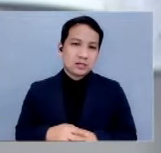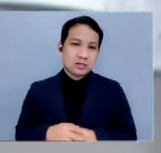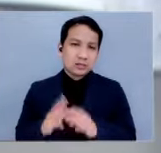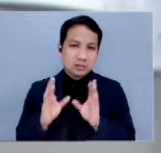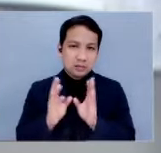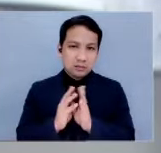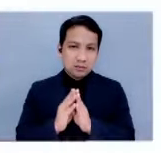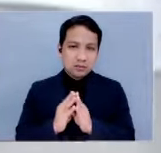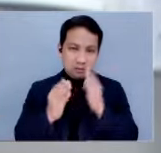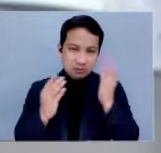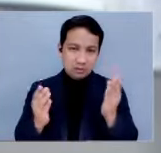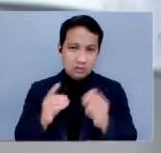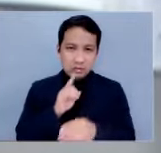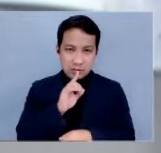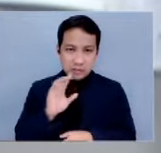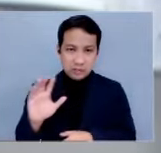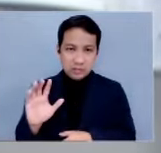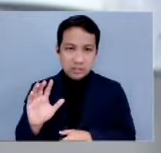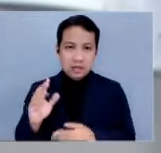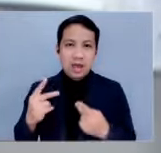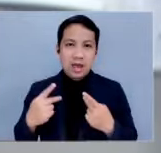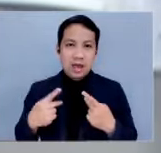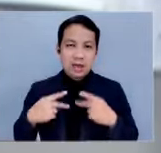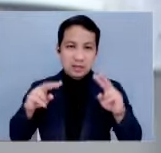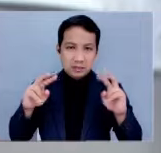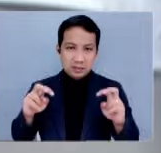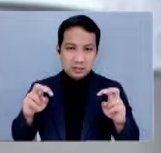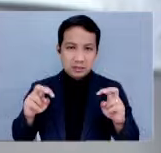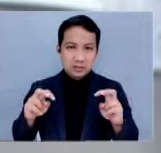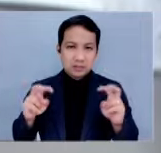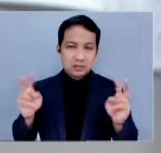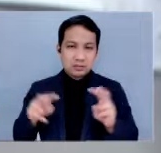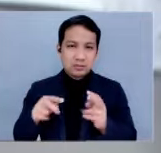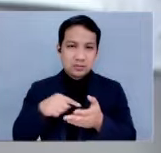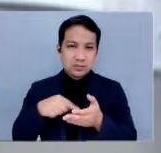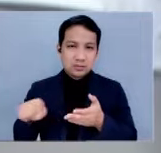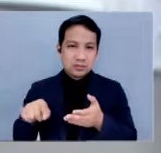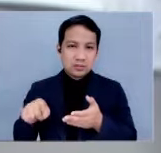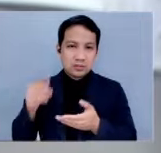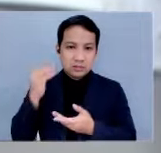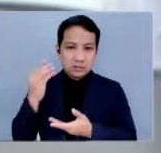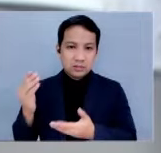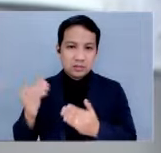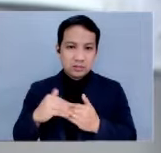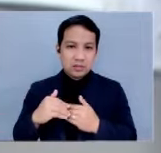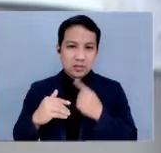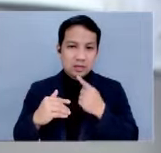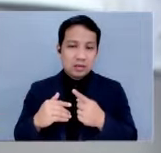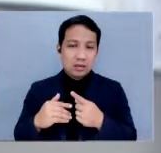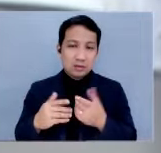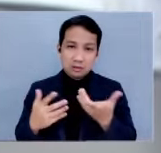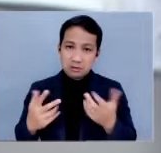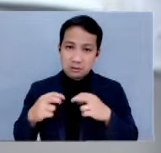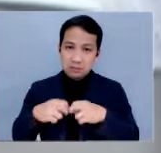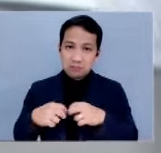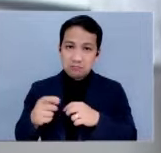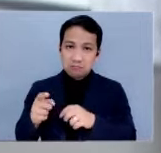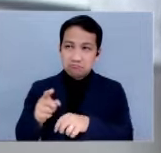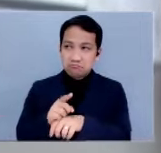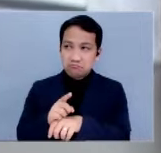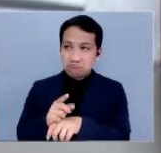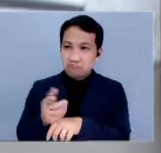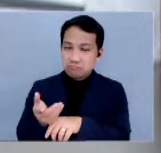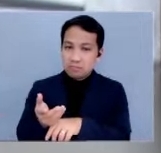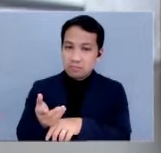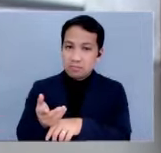they promised, meron silang tinatawag na minimum charges such that even if you are not going to reach